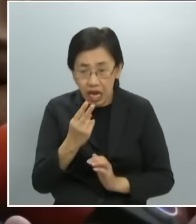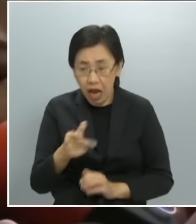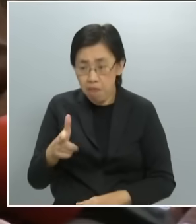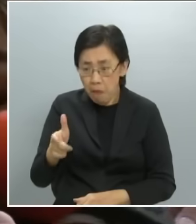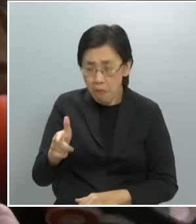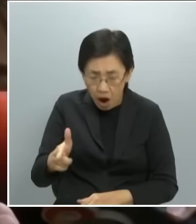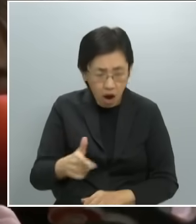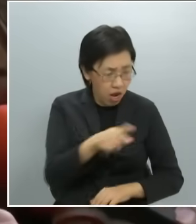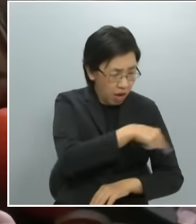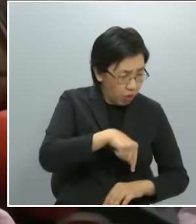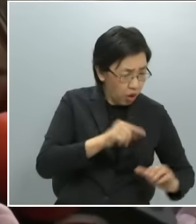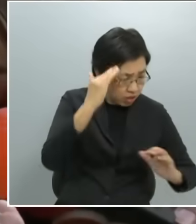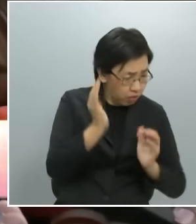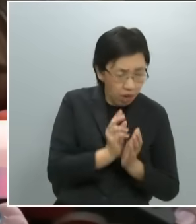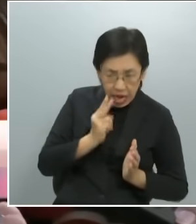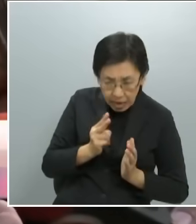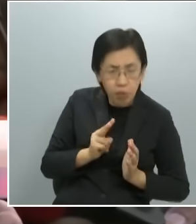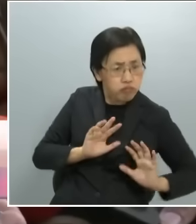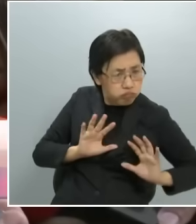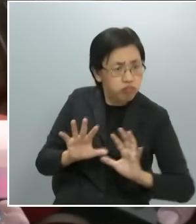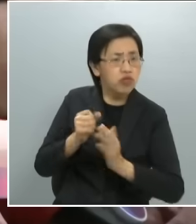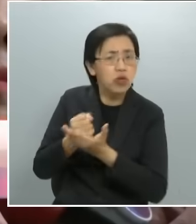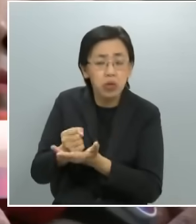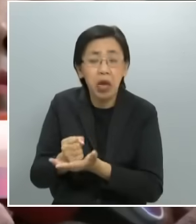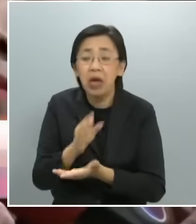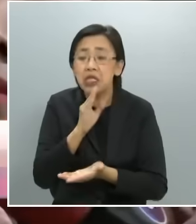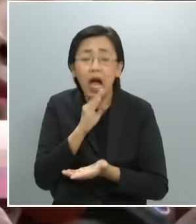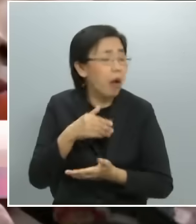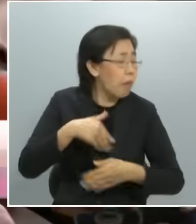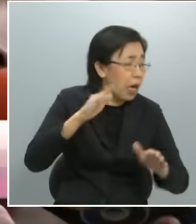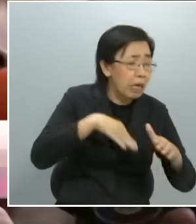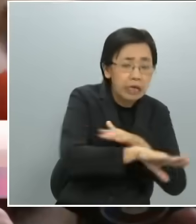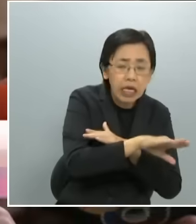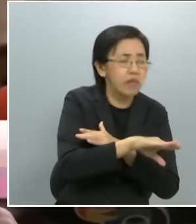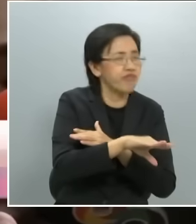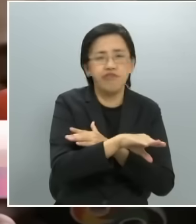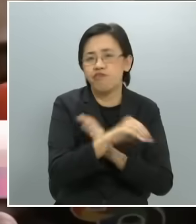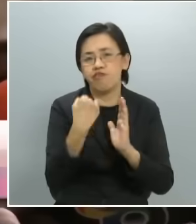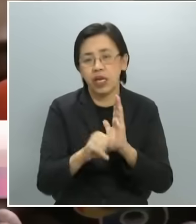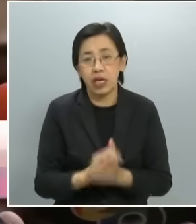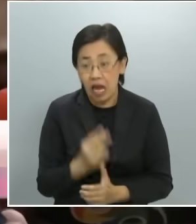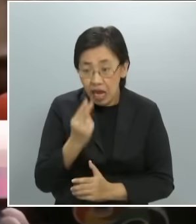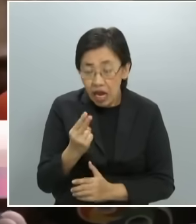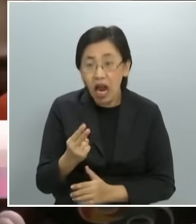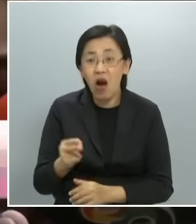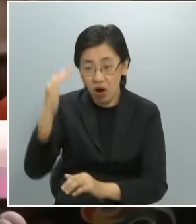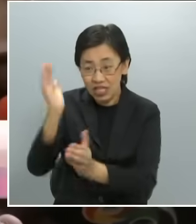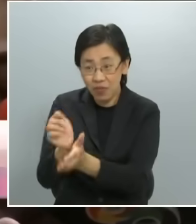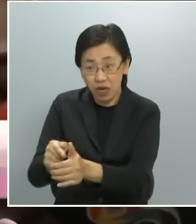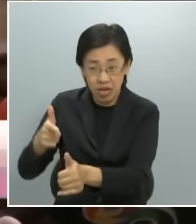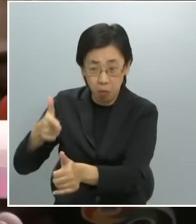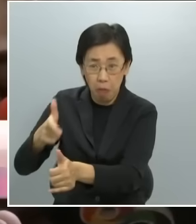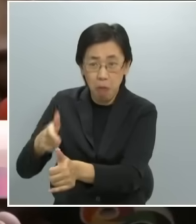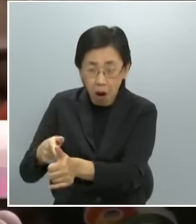หมดนะเอางี้แล้วกันนะถ้าตำรวจคนไหนไม่ทำหน้าที่ก็ถือว่าละเว้นคุณอยู่ในที่เกิดเหตุแหละนะคุณเห็นสารวัตรถูกยิงทั้งคนนะ